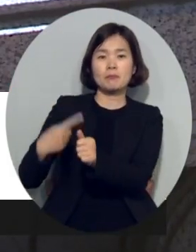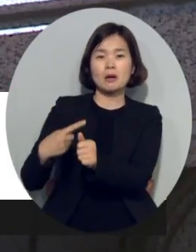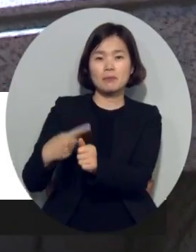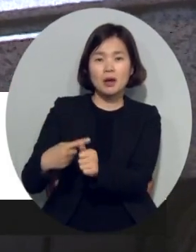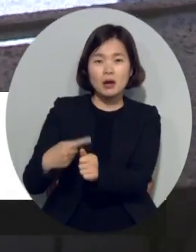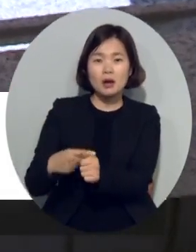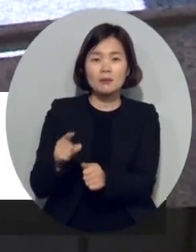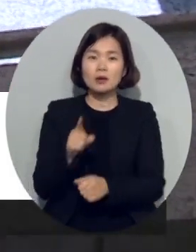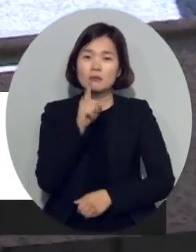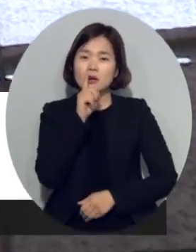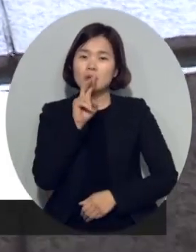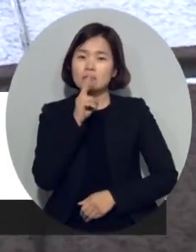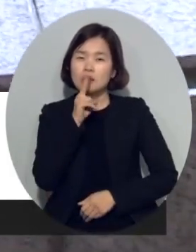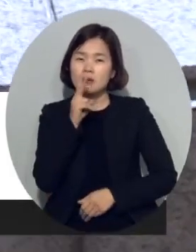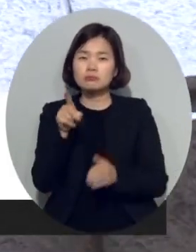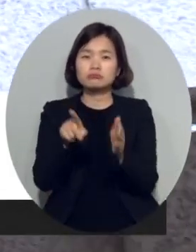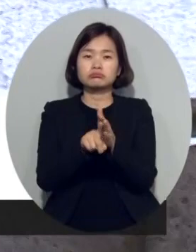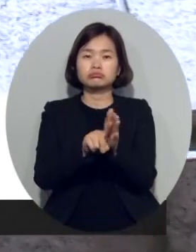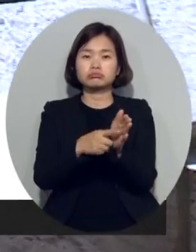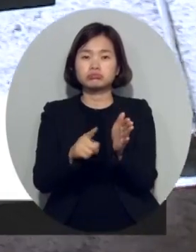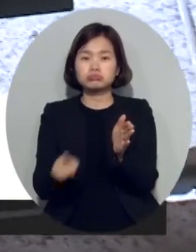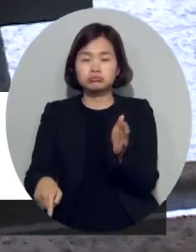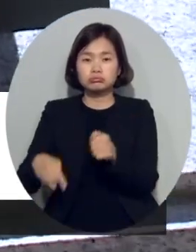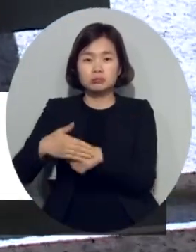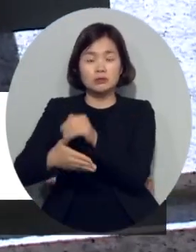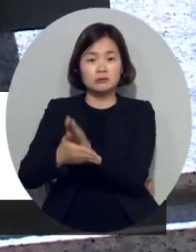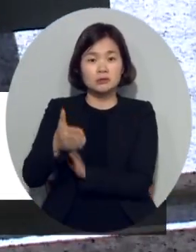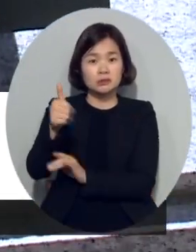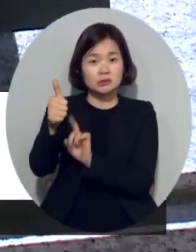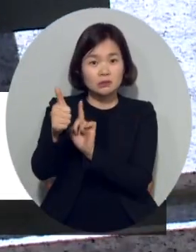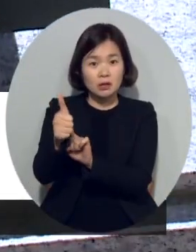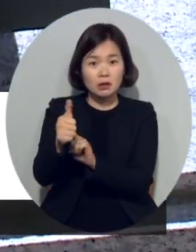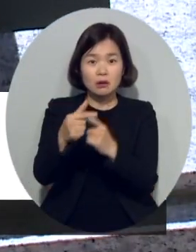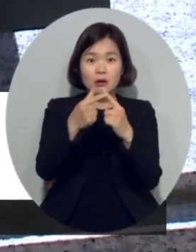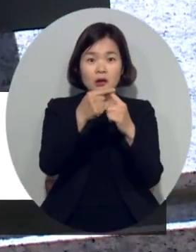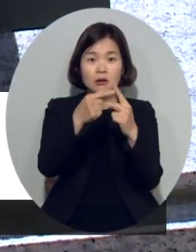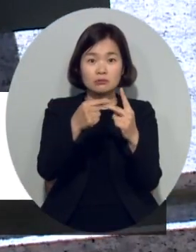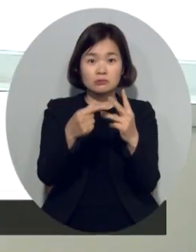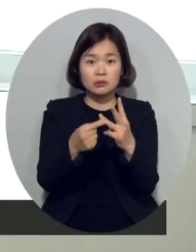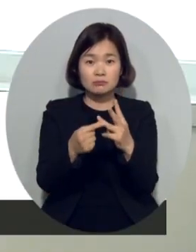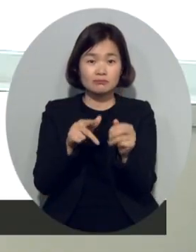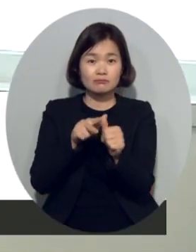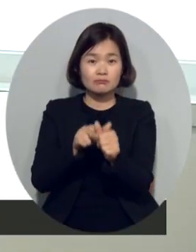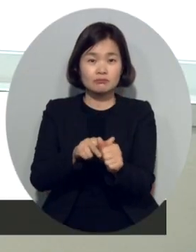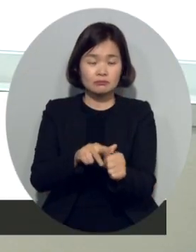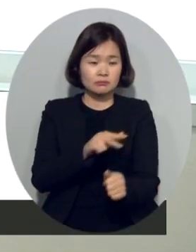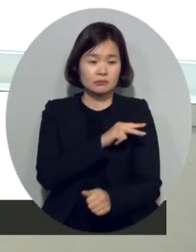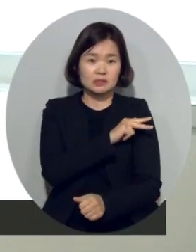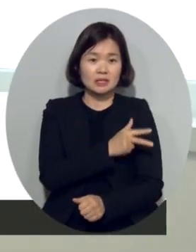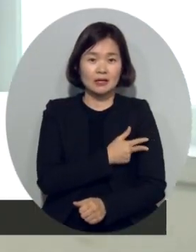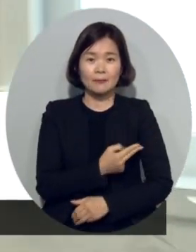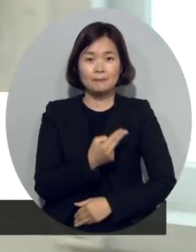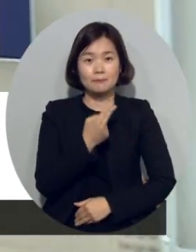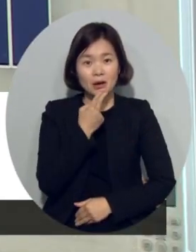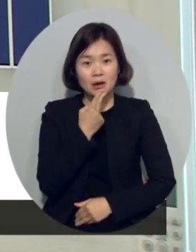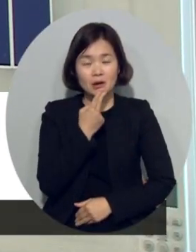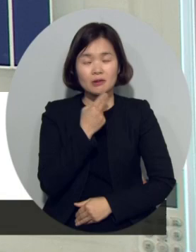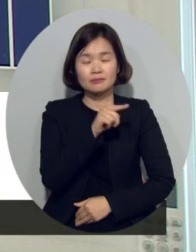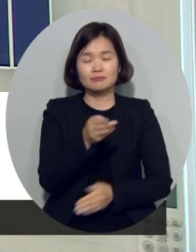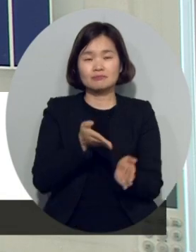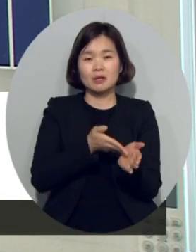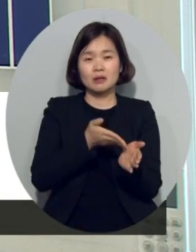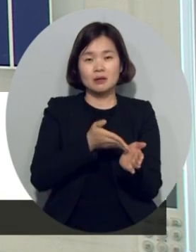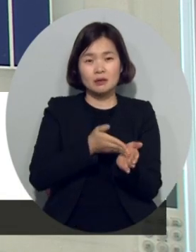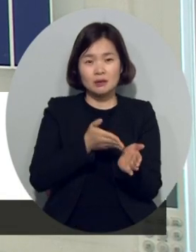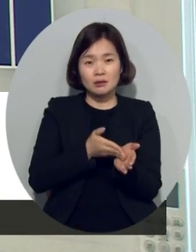바꾸기로 불신만 초래하는 권영진 시장 3선 시장의 자격이 있는가 라는 논평을 내고 3선 대구시장 에